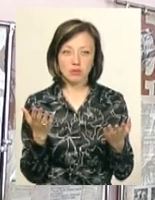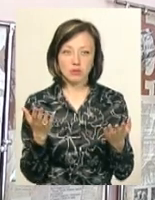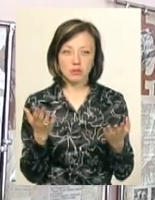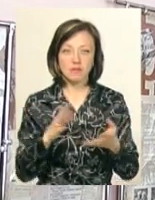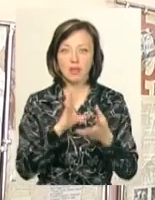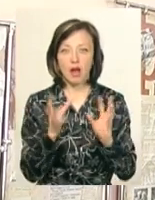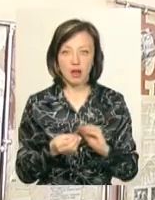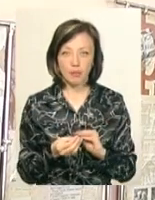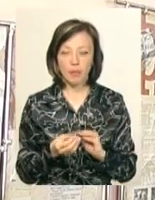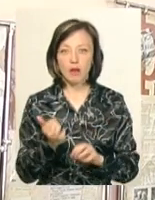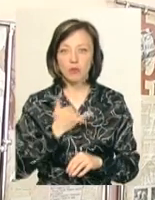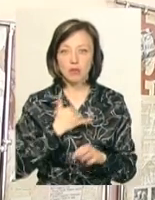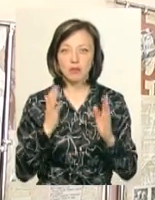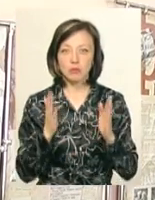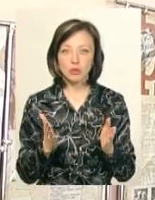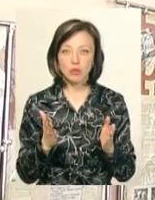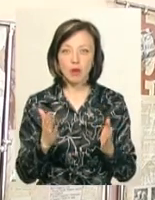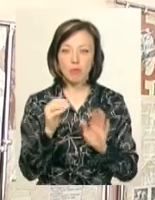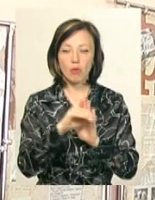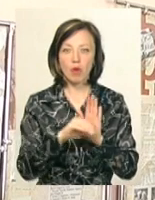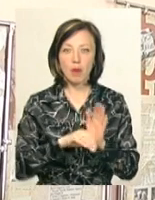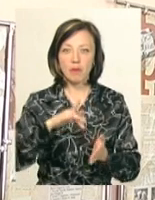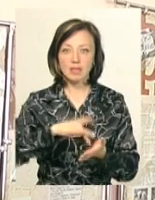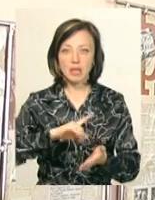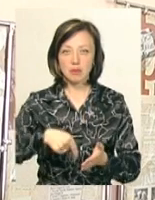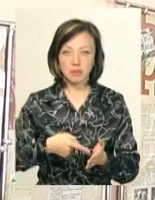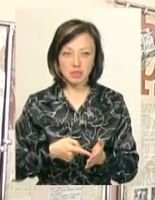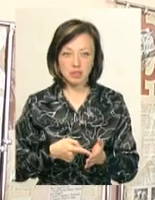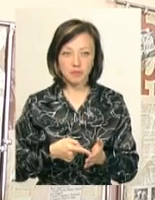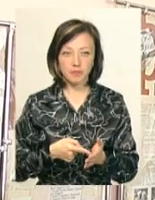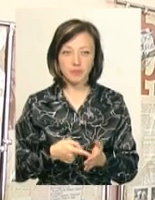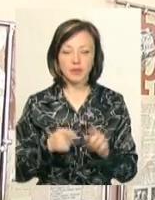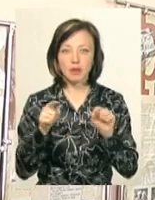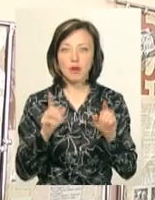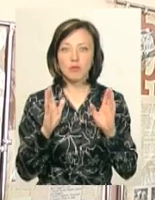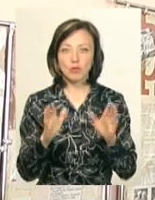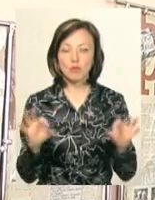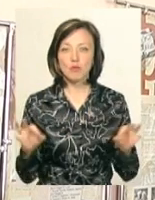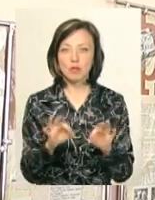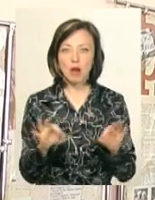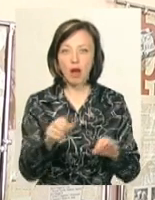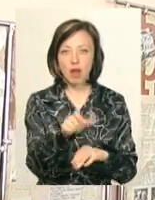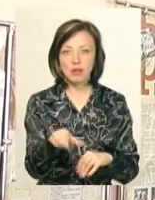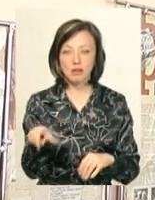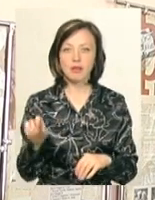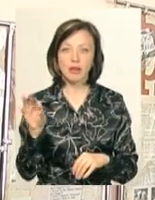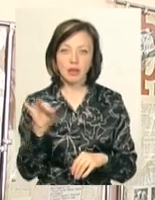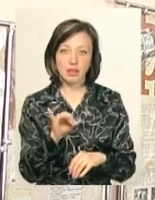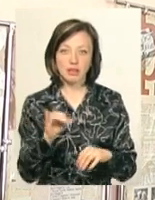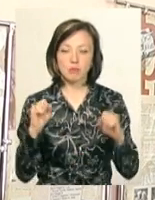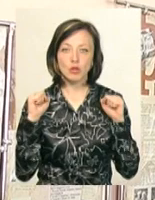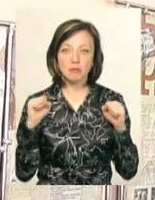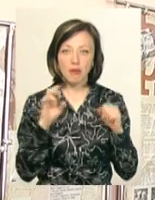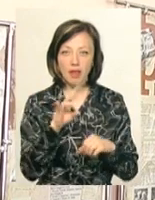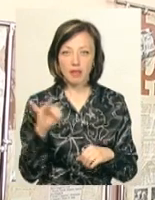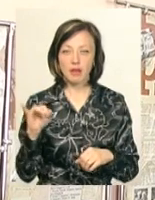не бачили взагалі. У нас буде шоу-програма в центрі міста, і там будуть у нас і музиканти, і